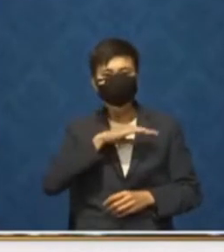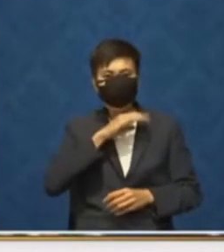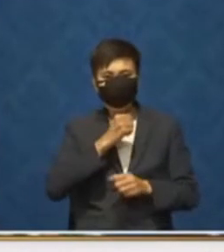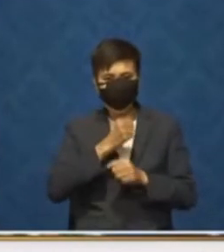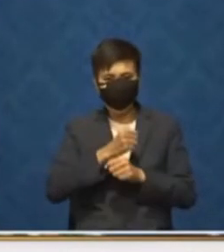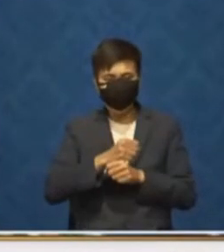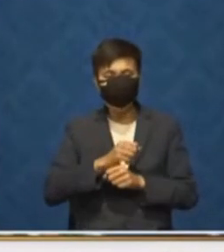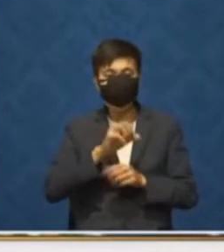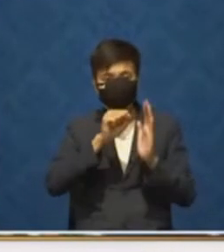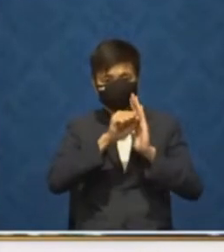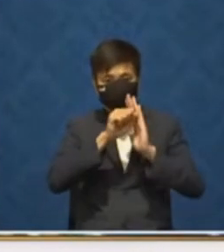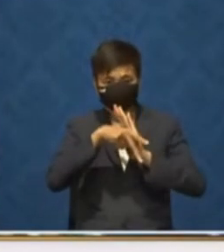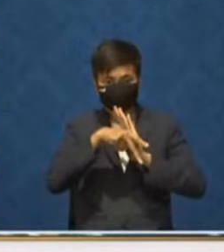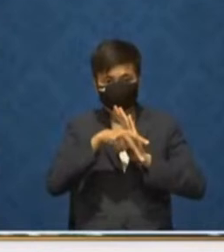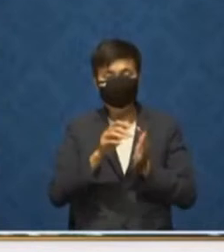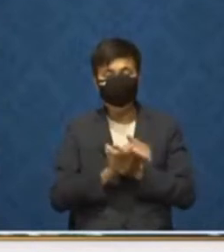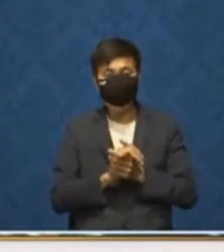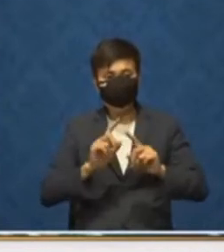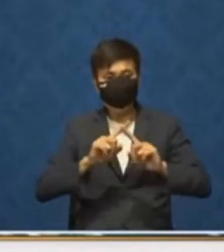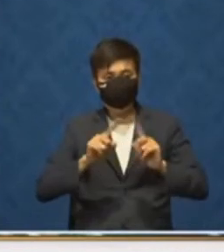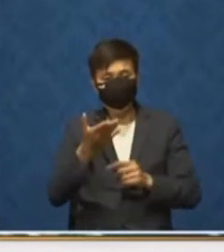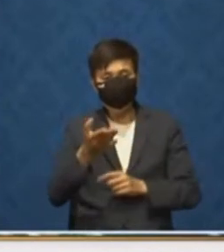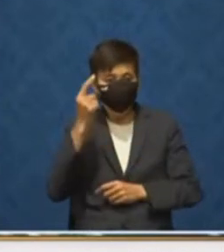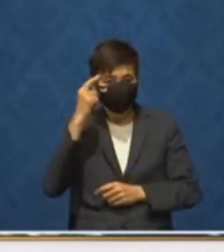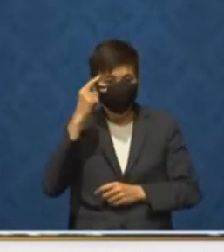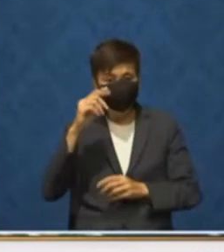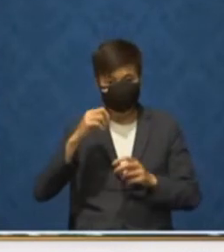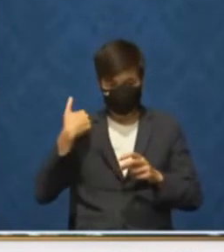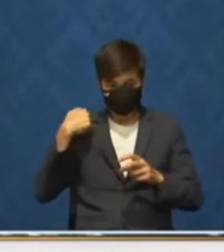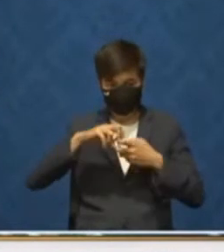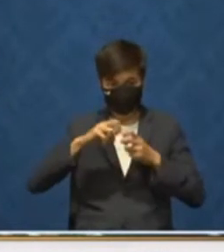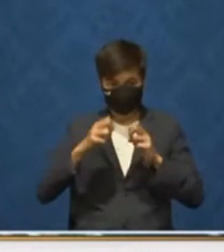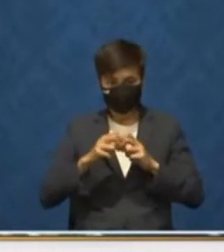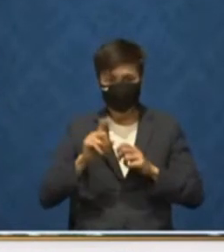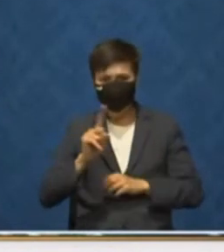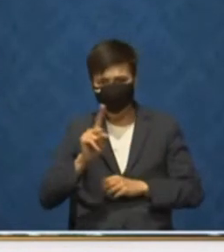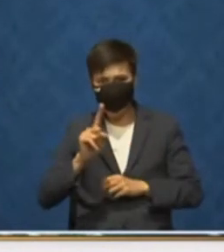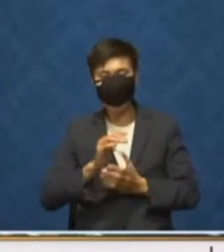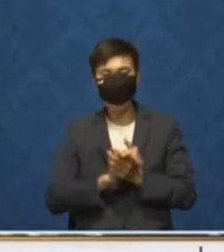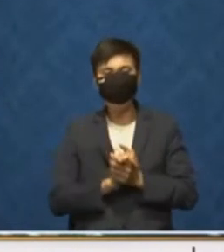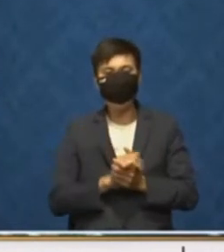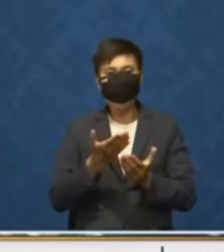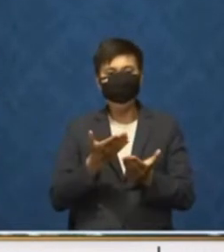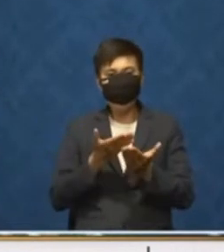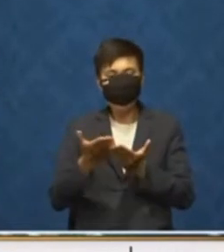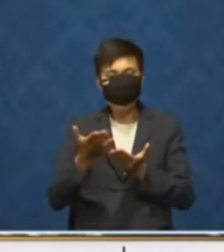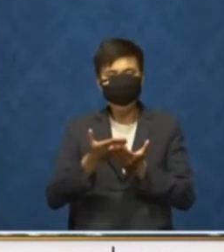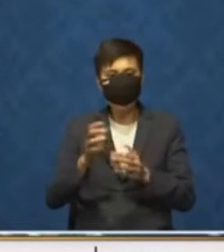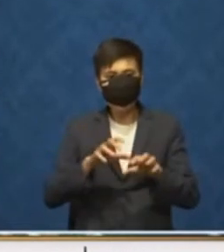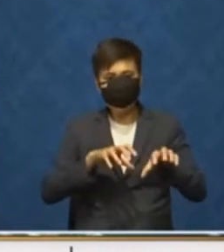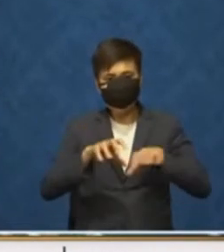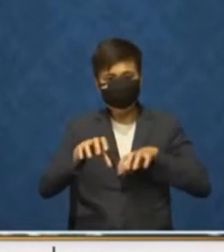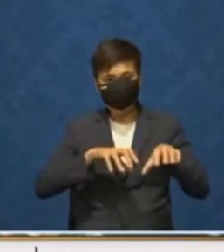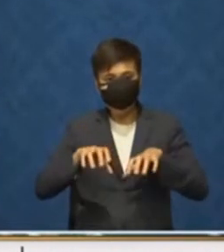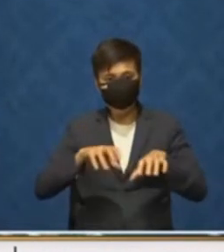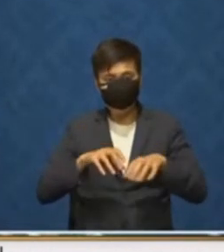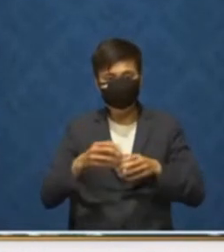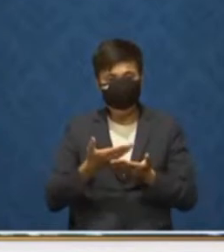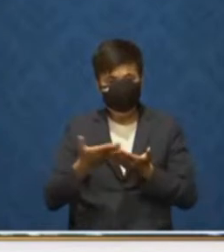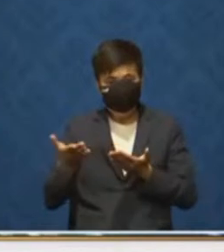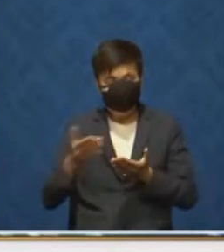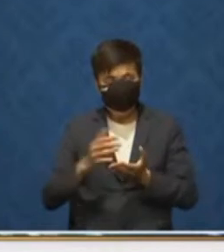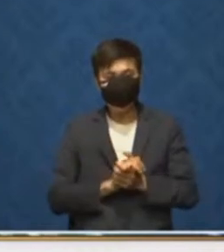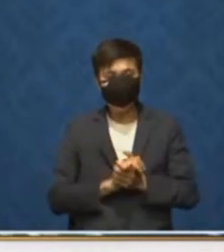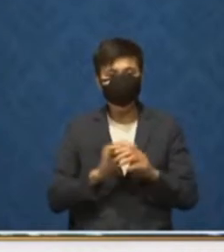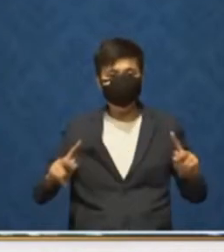ไม่เท่าไหร่หรอกครับแต่ผมรู้ว่าท่านรู้ว่าอะไรเกิดขึ้นส่วนวิธีจัดซื้อจัดจ้างจะไปออนเว็บท่านประธานครับถ้าไปดูเลยฮะก็